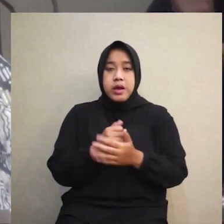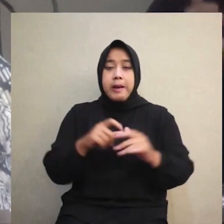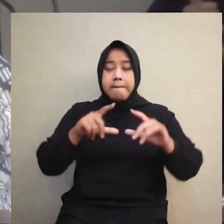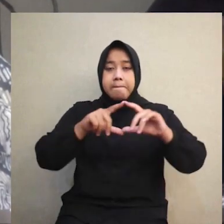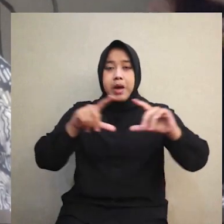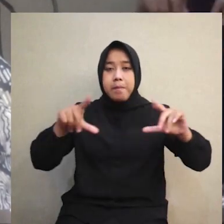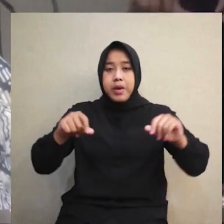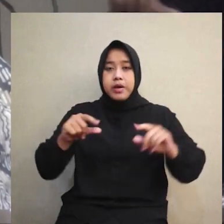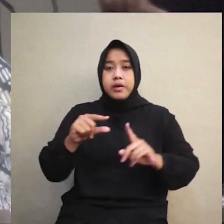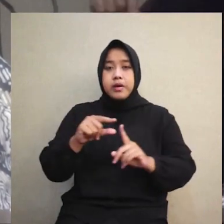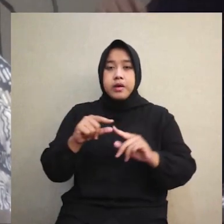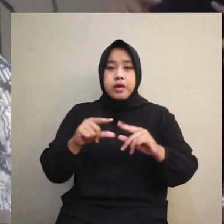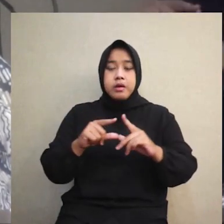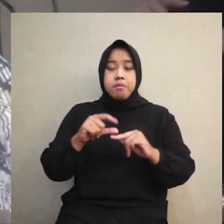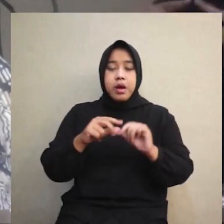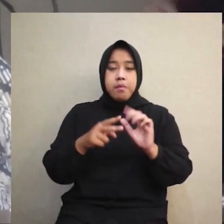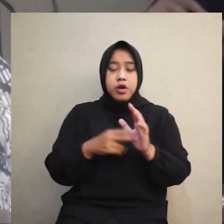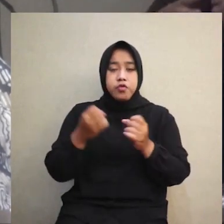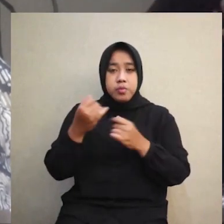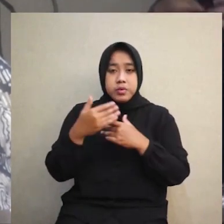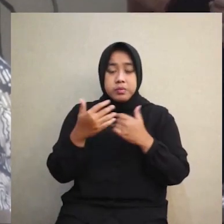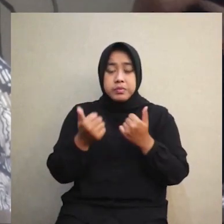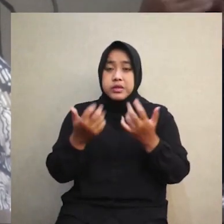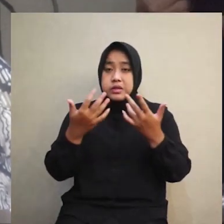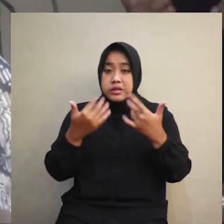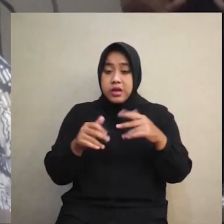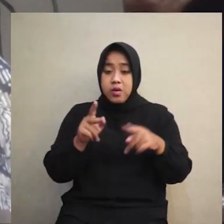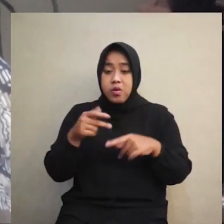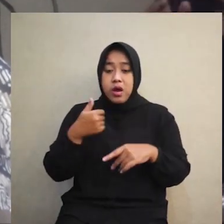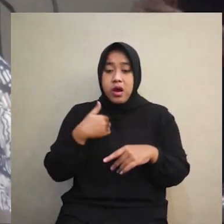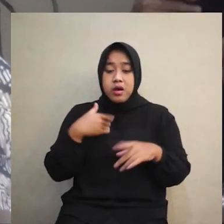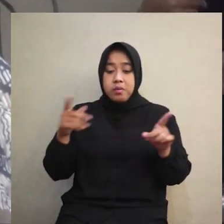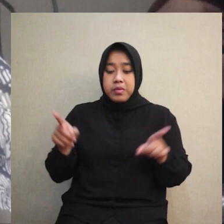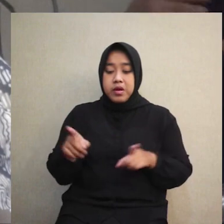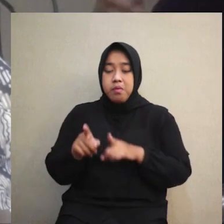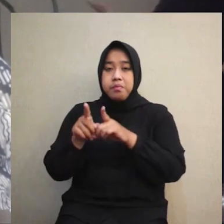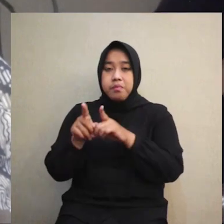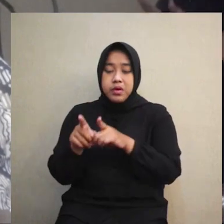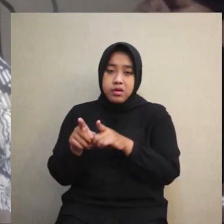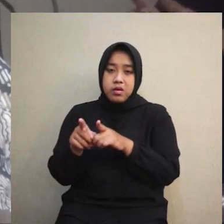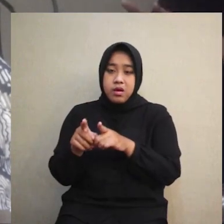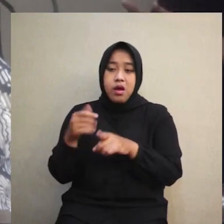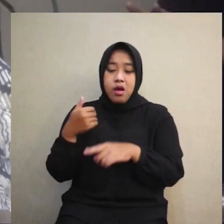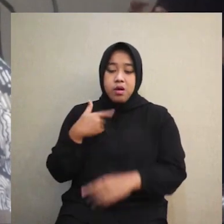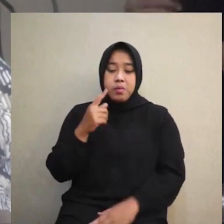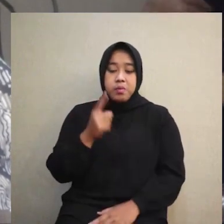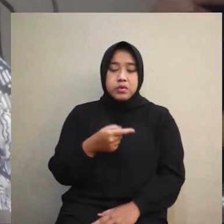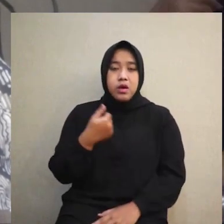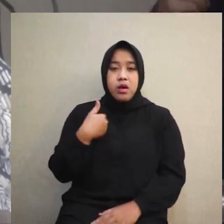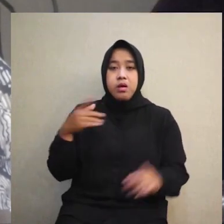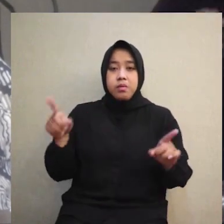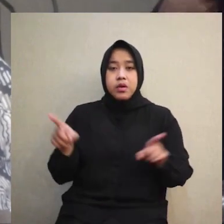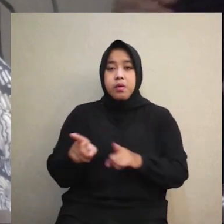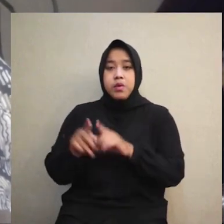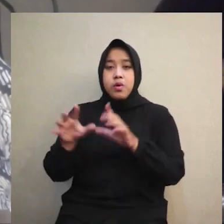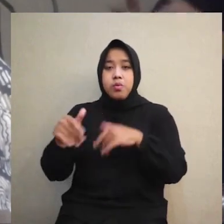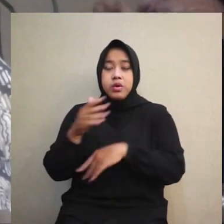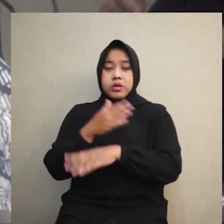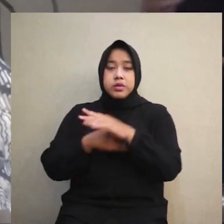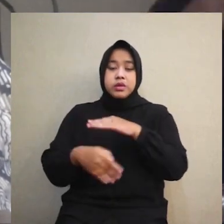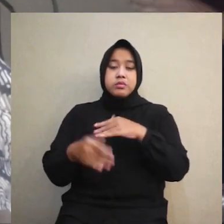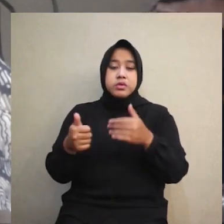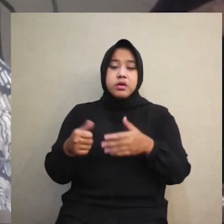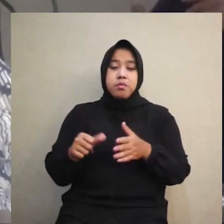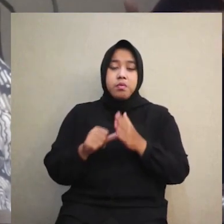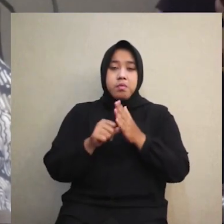informasi dan lain-lain itu bisa selesai ketika ada pendamping ketika ada yang memastikan ada pendamping disabilitas yang bisa